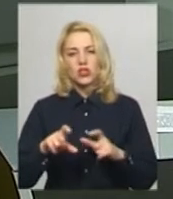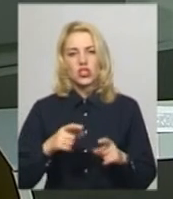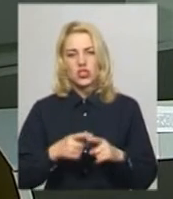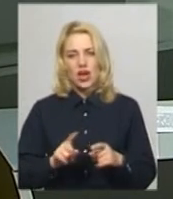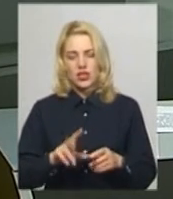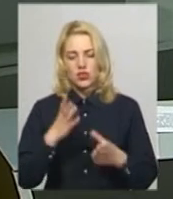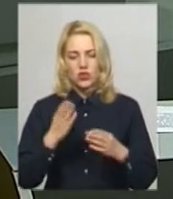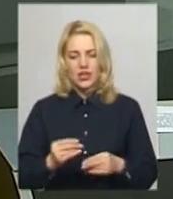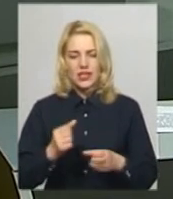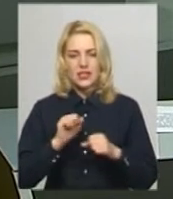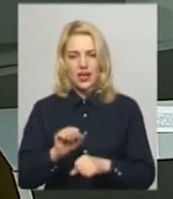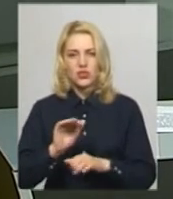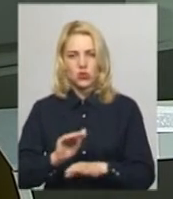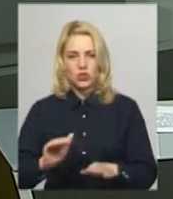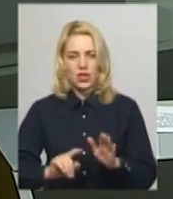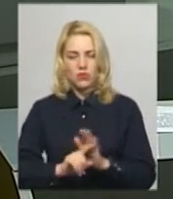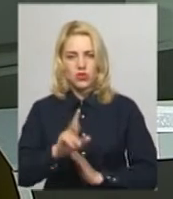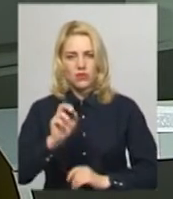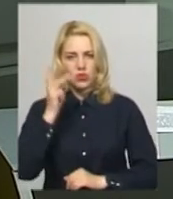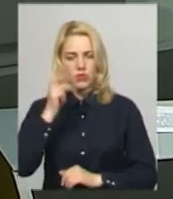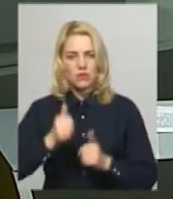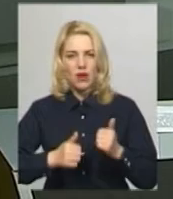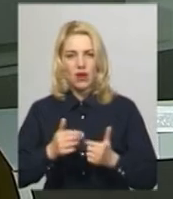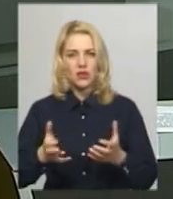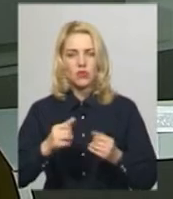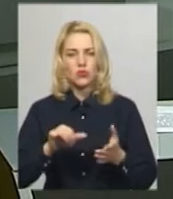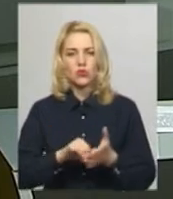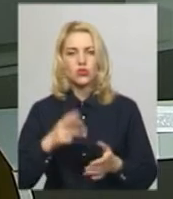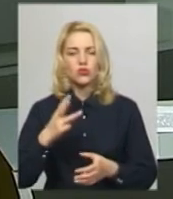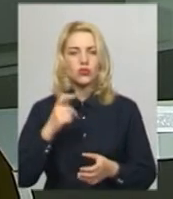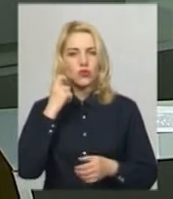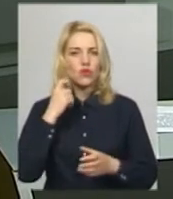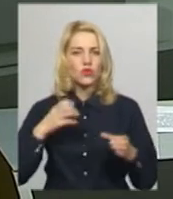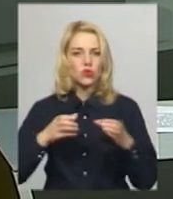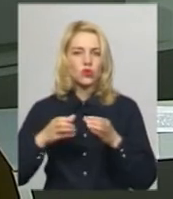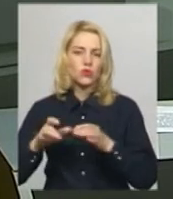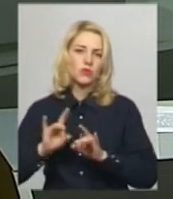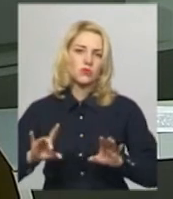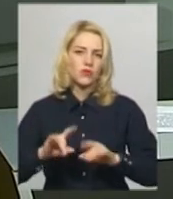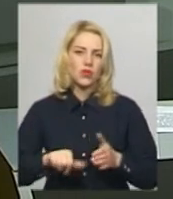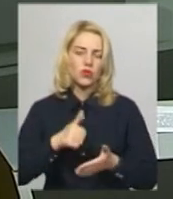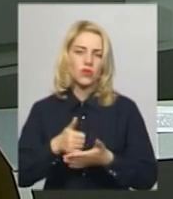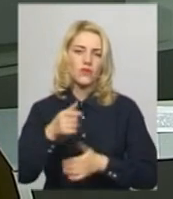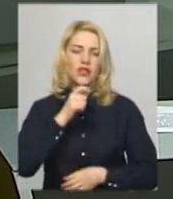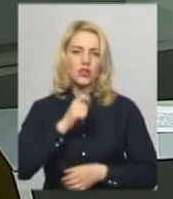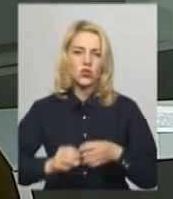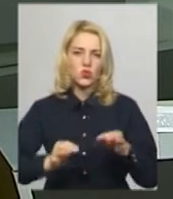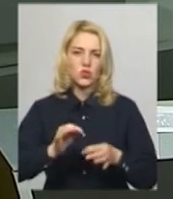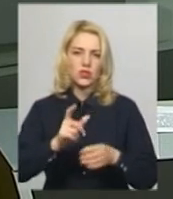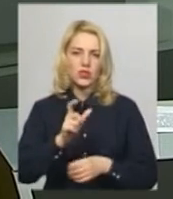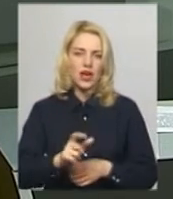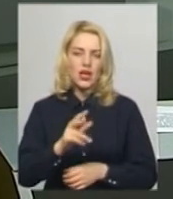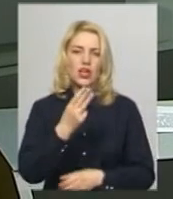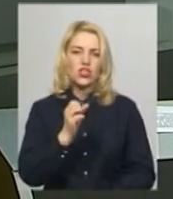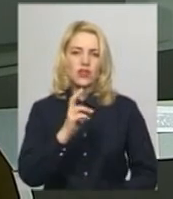дітей розпочався у Хмельницькому. У змаганнях участь беруть спортсмени трьох вікових груп, розповідає головний суддя Олександр Шевчук.